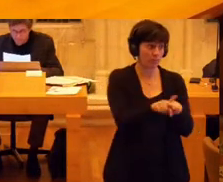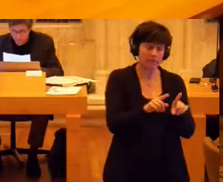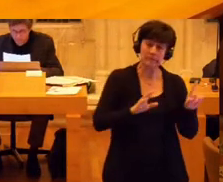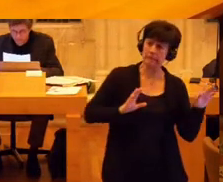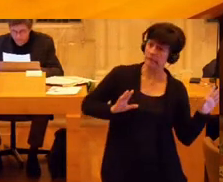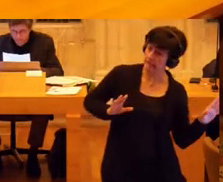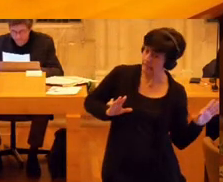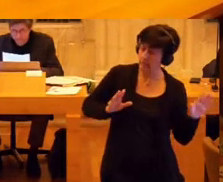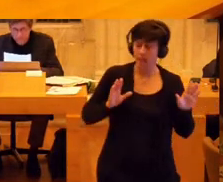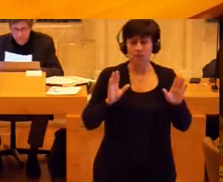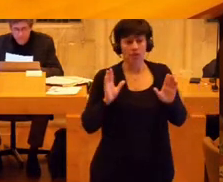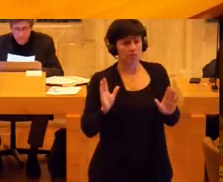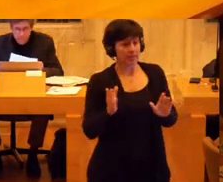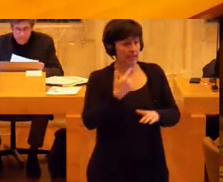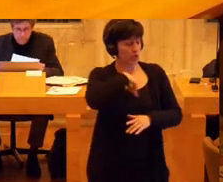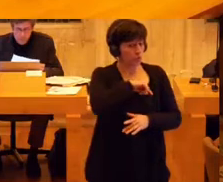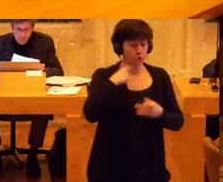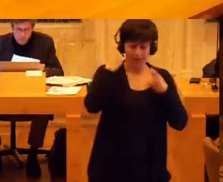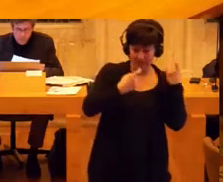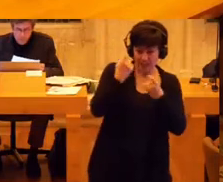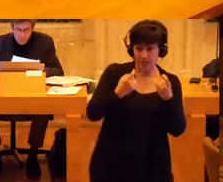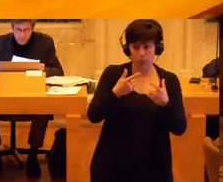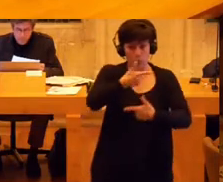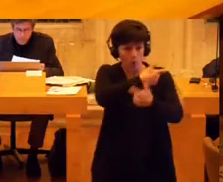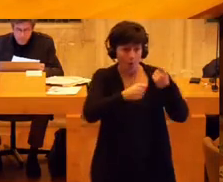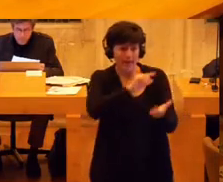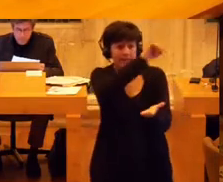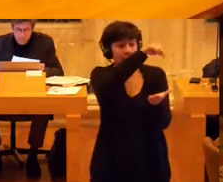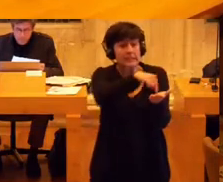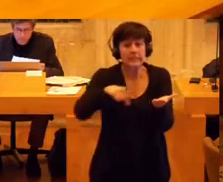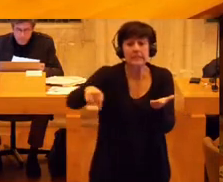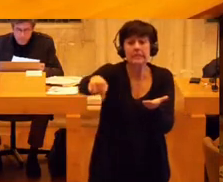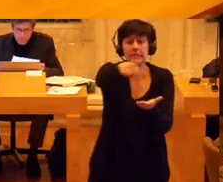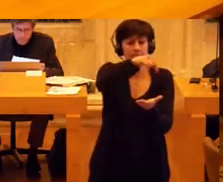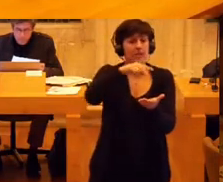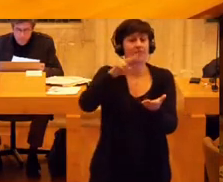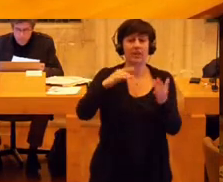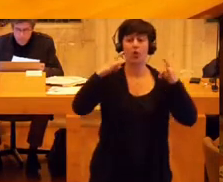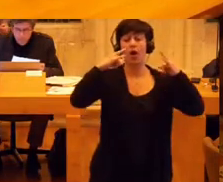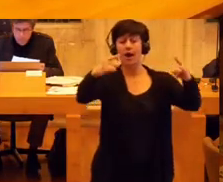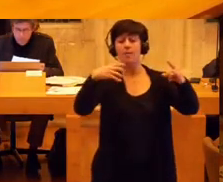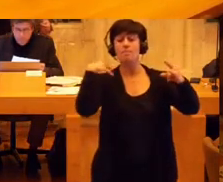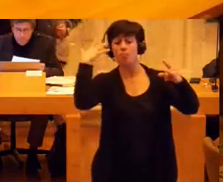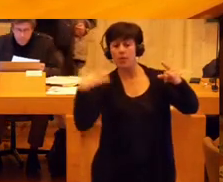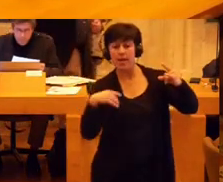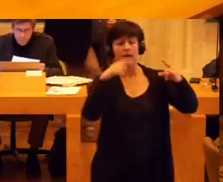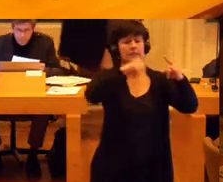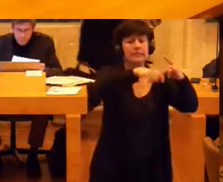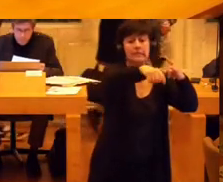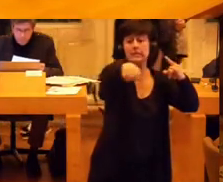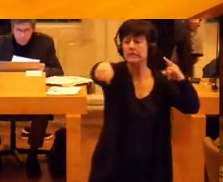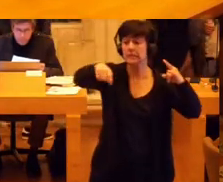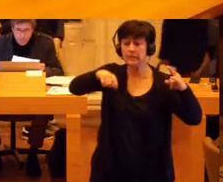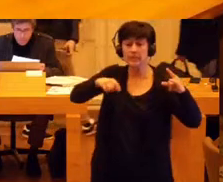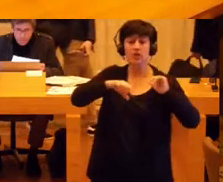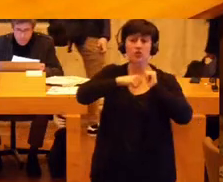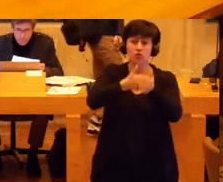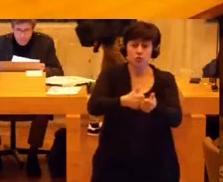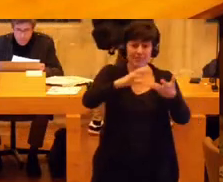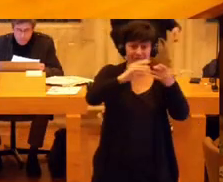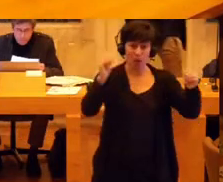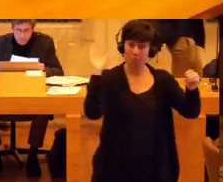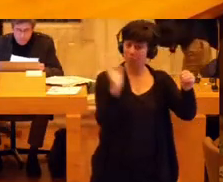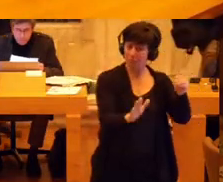pour que le commerce qui a certaines difficultés objectivement dans la Halle Molière pour toutes sortes de raisons, notamment liées à la configuration des